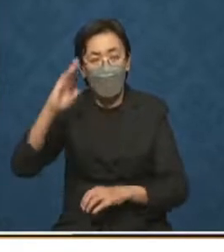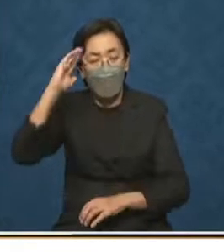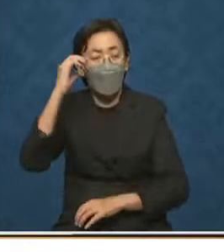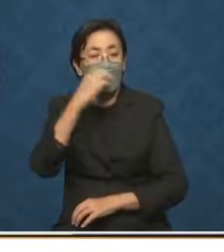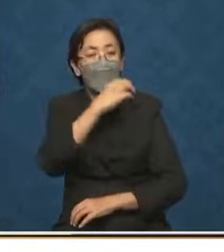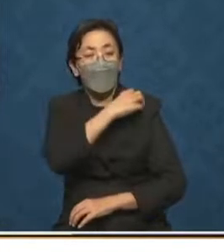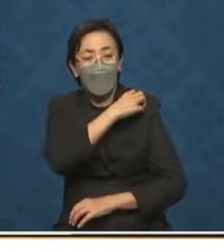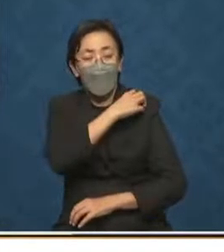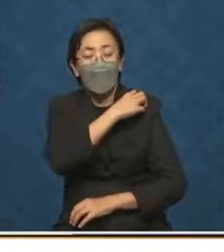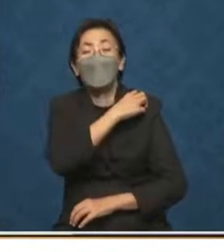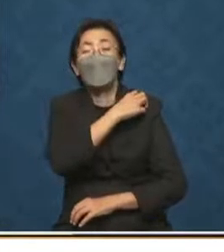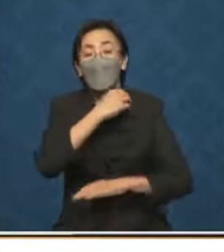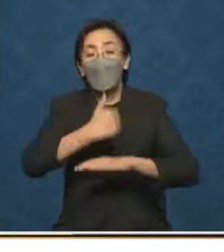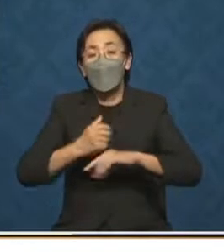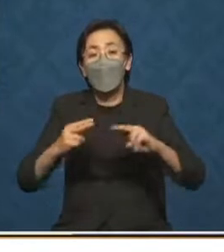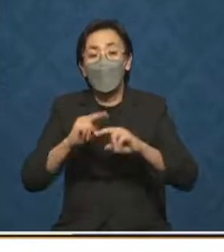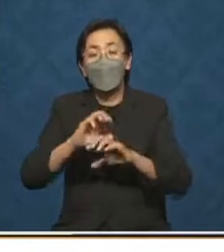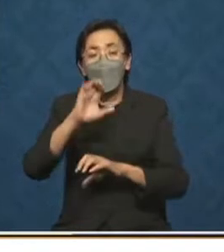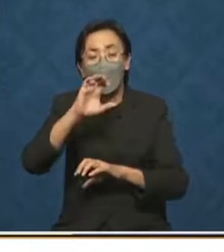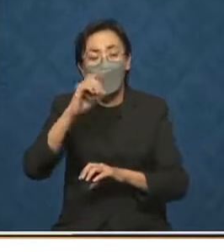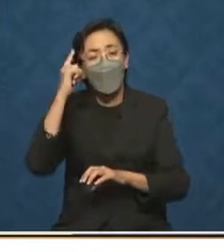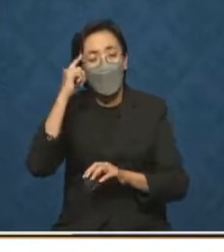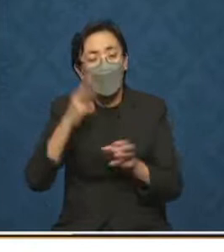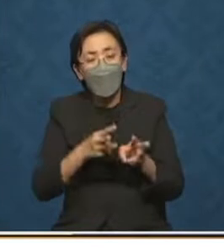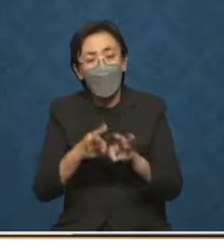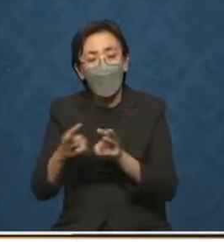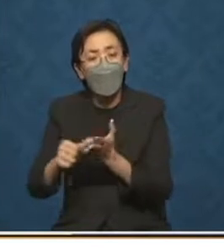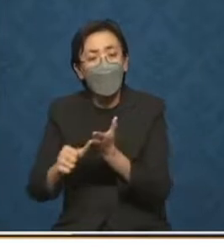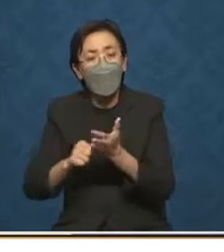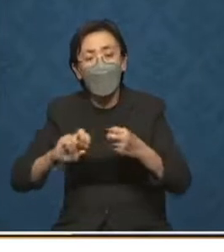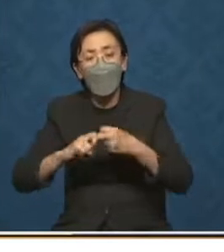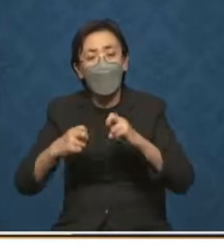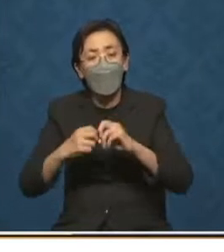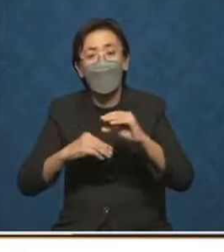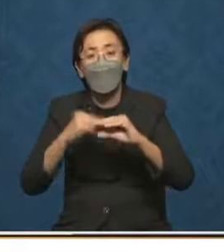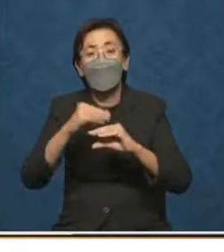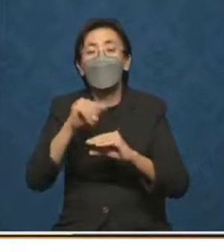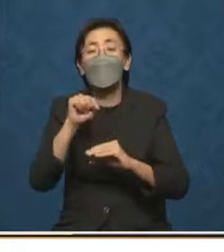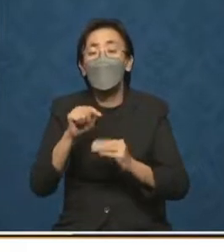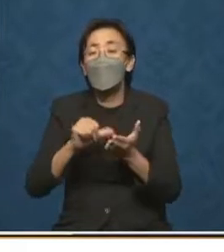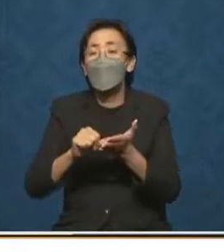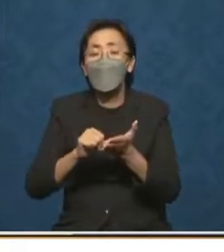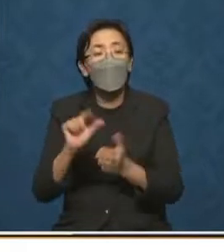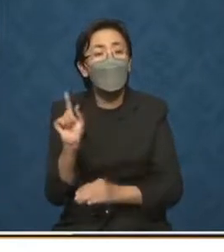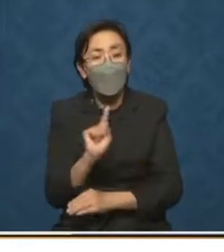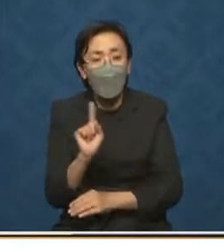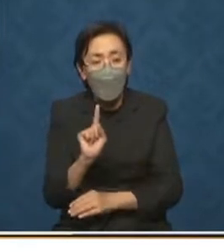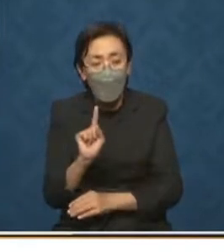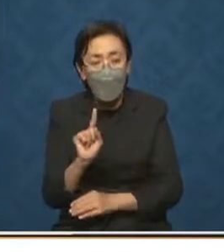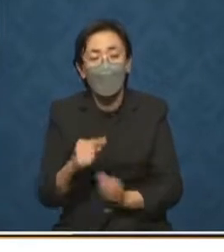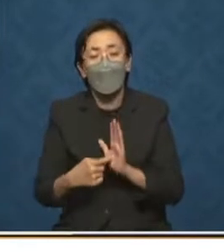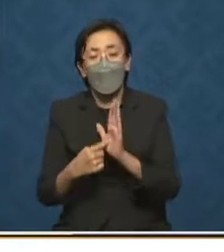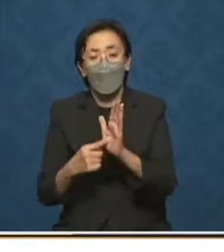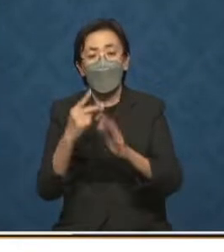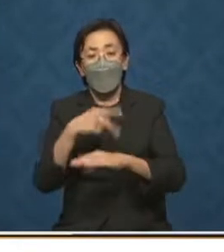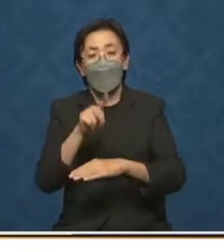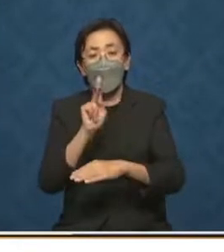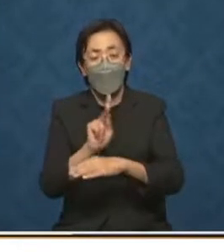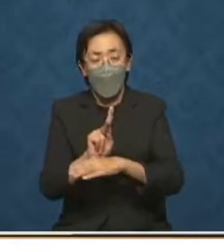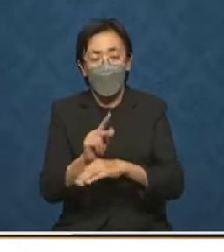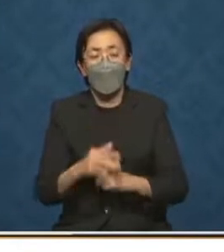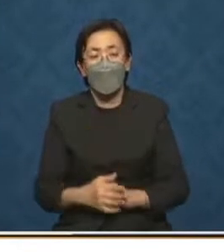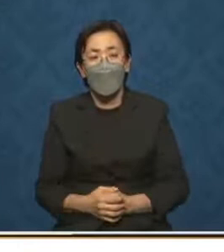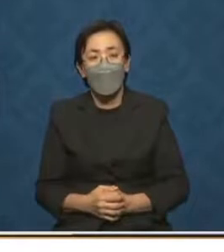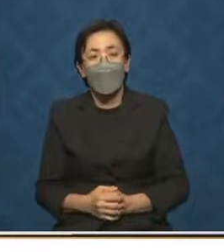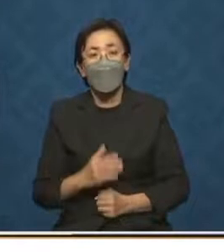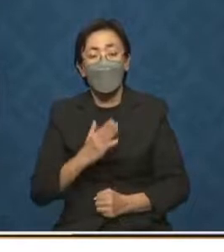จะมีคามเหนอย่ไรต่อแนวทางการแ้ขายปัหาในโครงการทางเก่ากขอย่านำเรินทประทานนะครัส